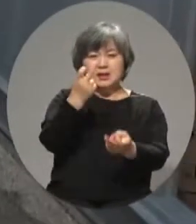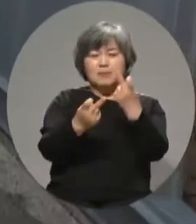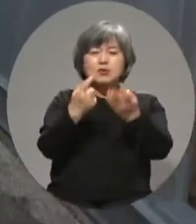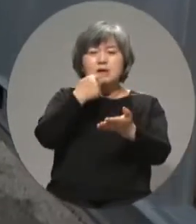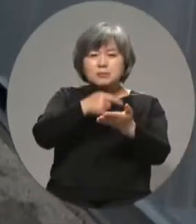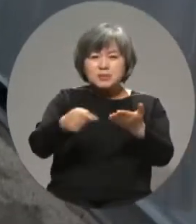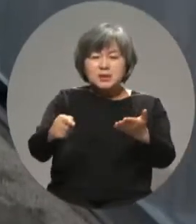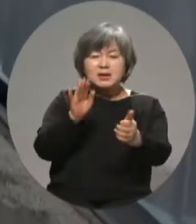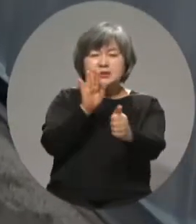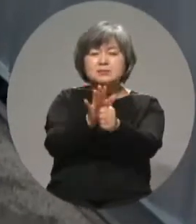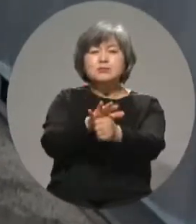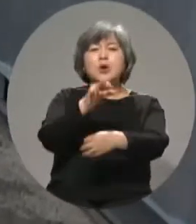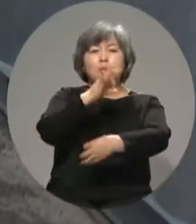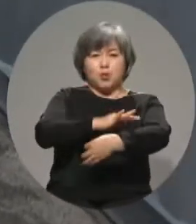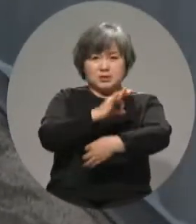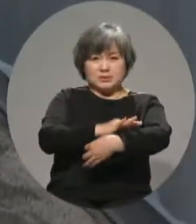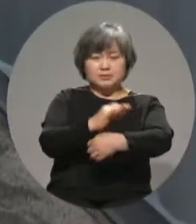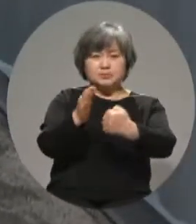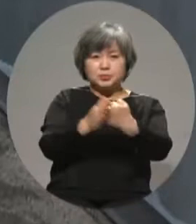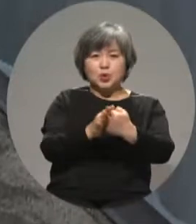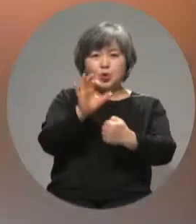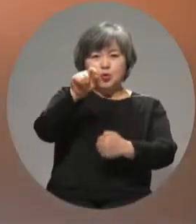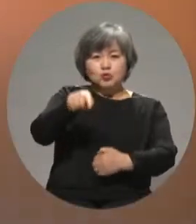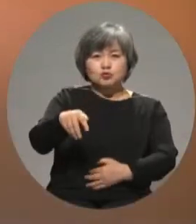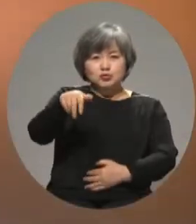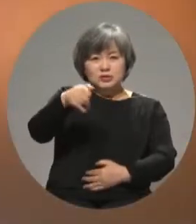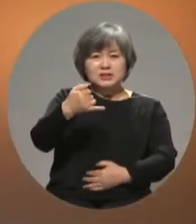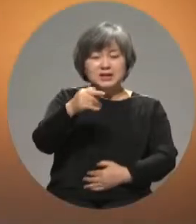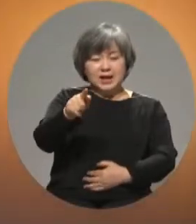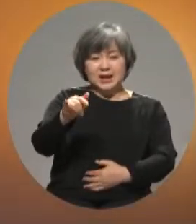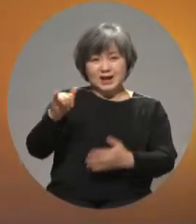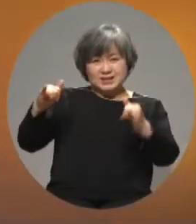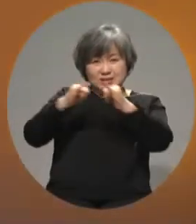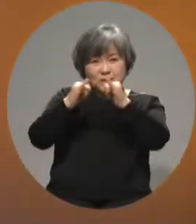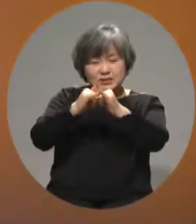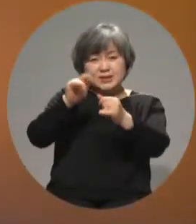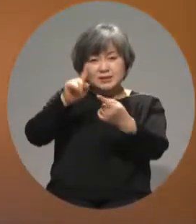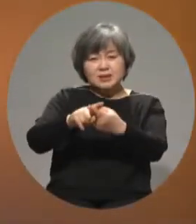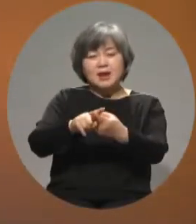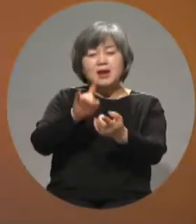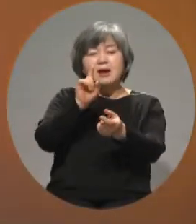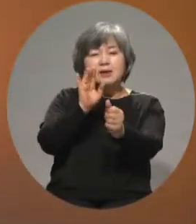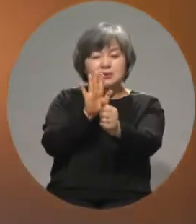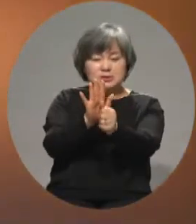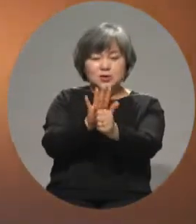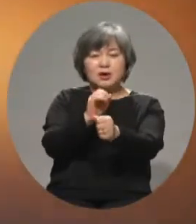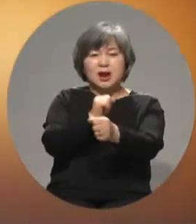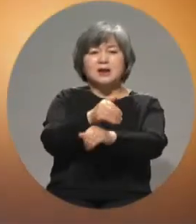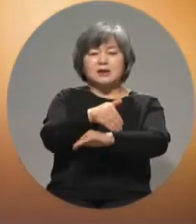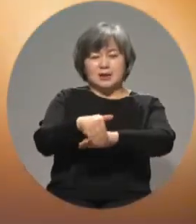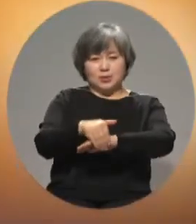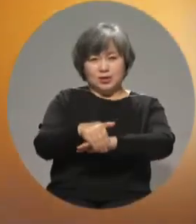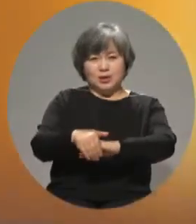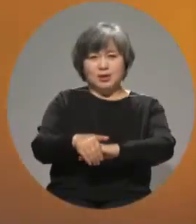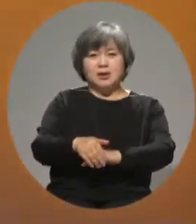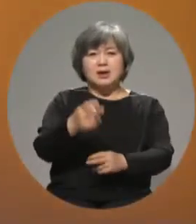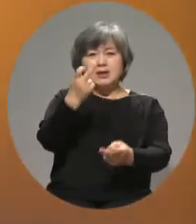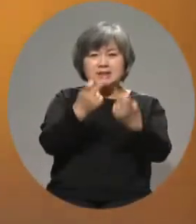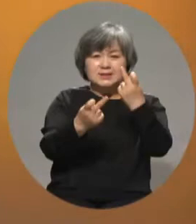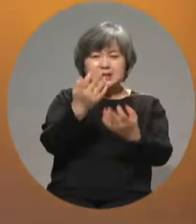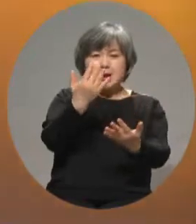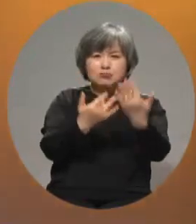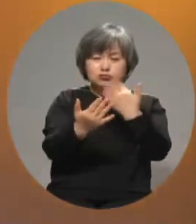피해 지원 특별 모금과 우카 이나 전쟁 피해 지원 특별 모금 활동을 각각 진행한다고 밝혔습니다 3 폴